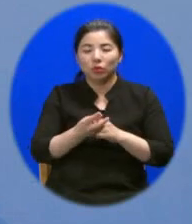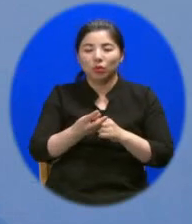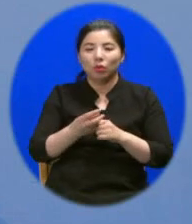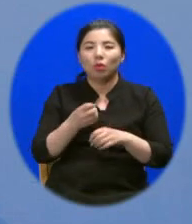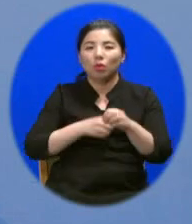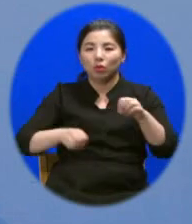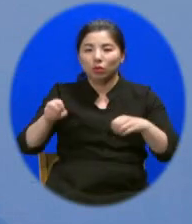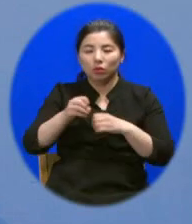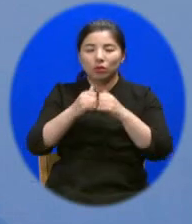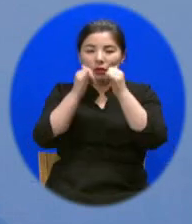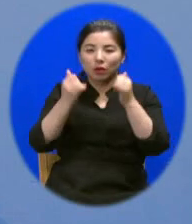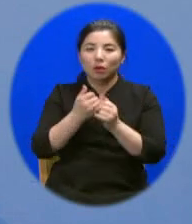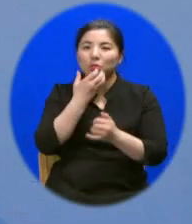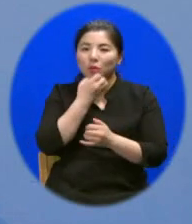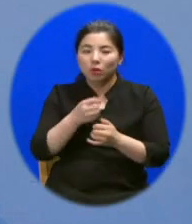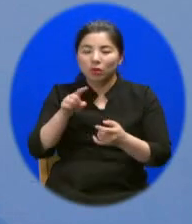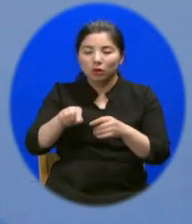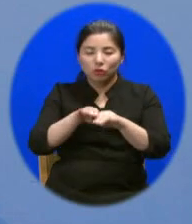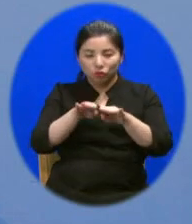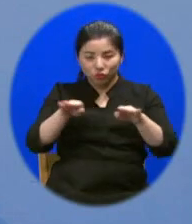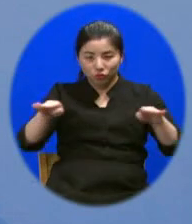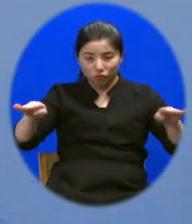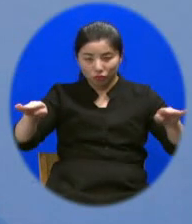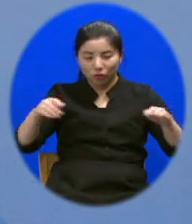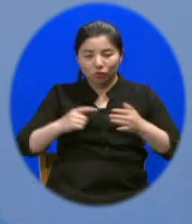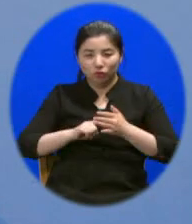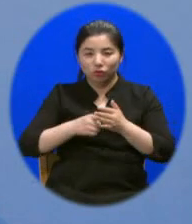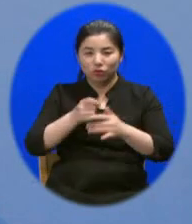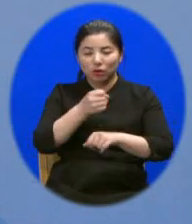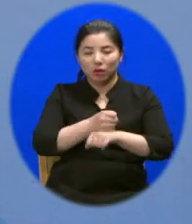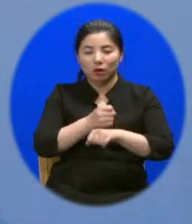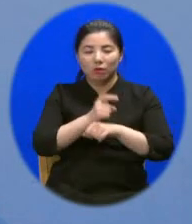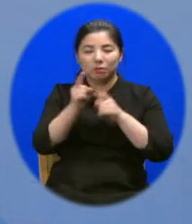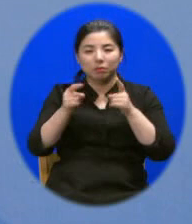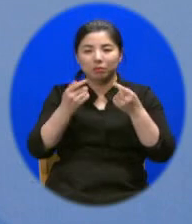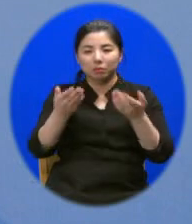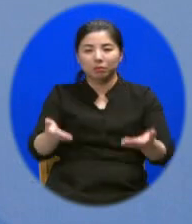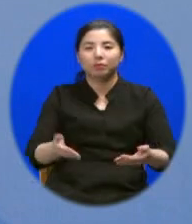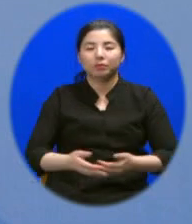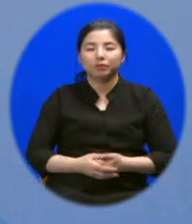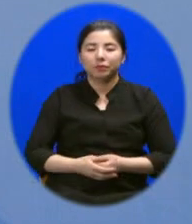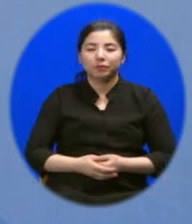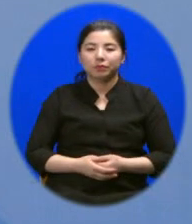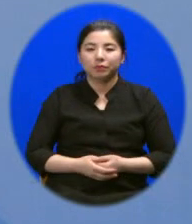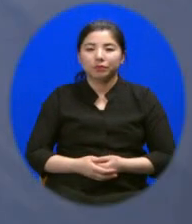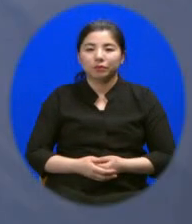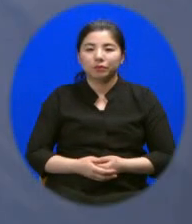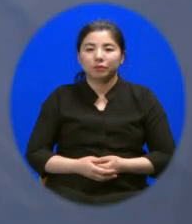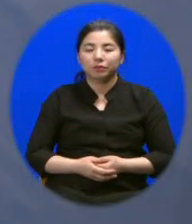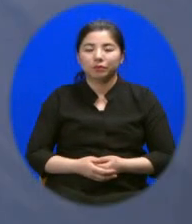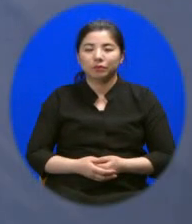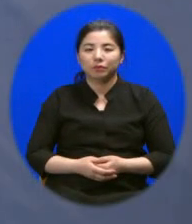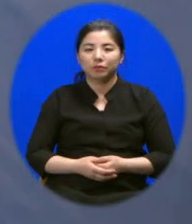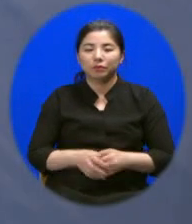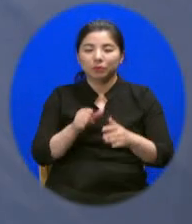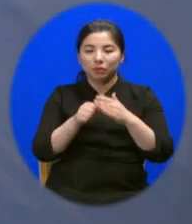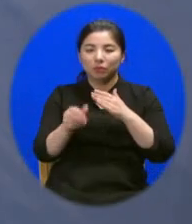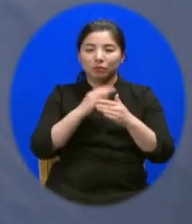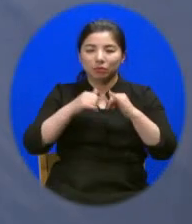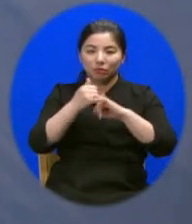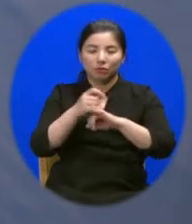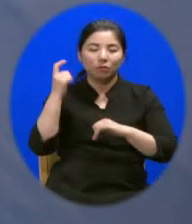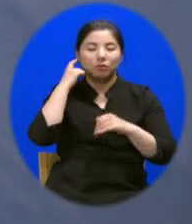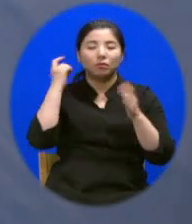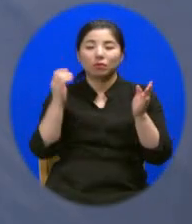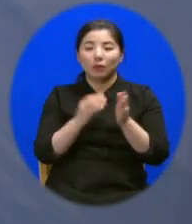의료사회복지 와 같은 것을 균형적으로 추진하겠다는 약속을 드립니다 4 대표 공약을